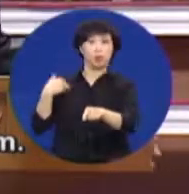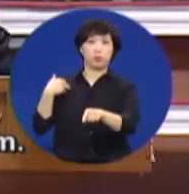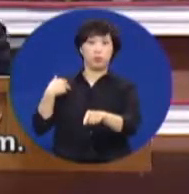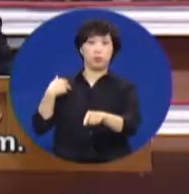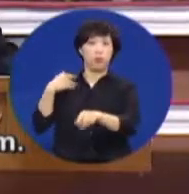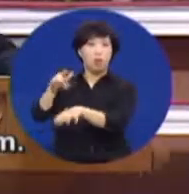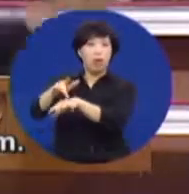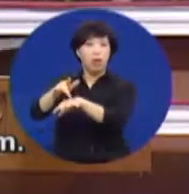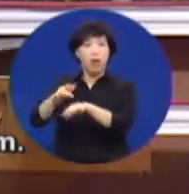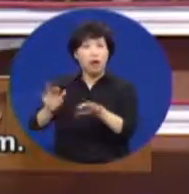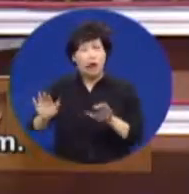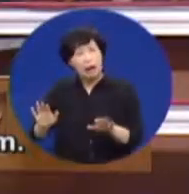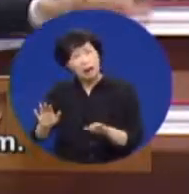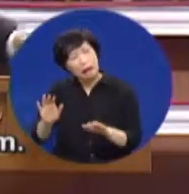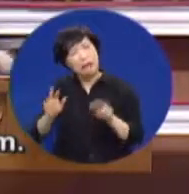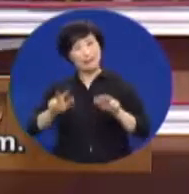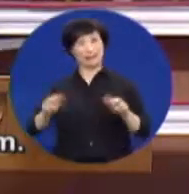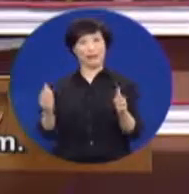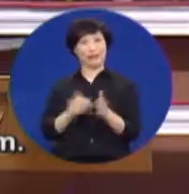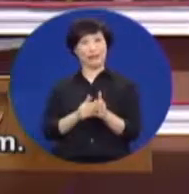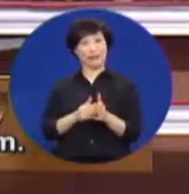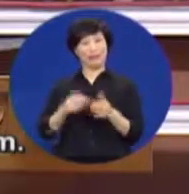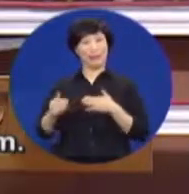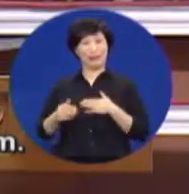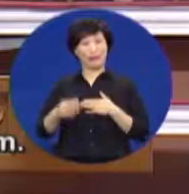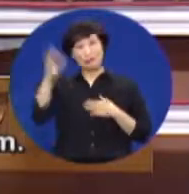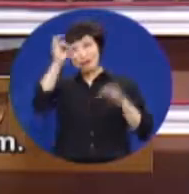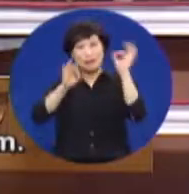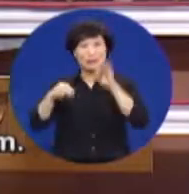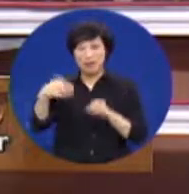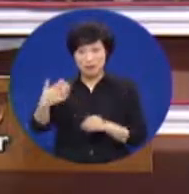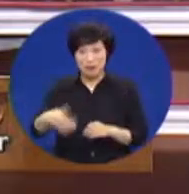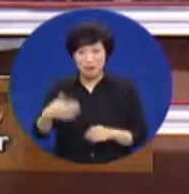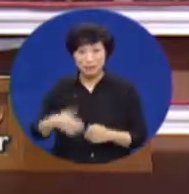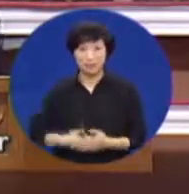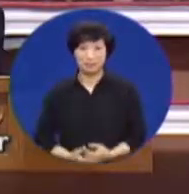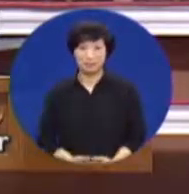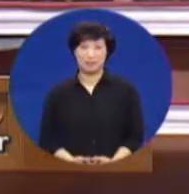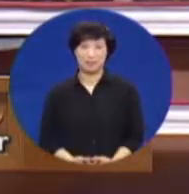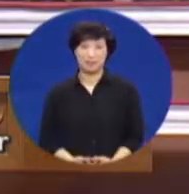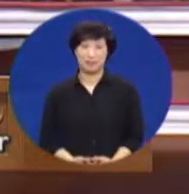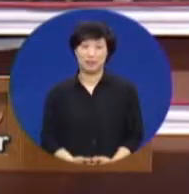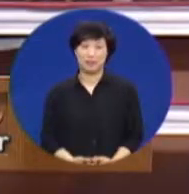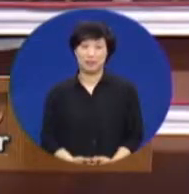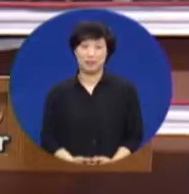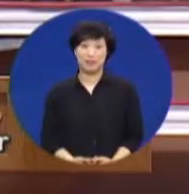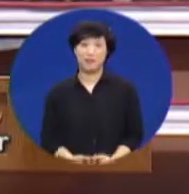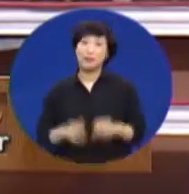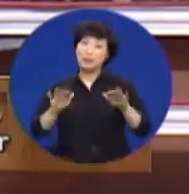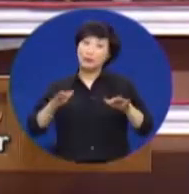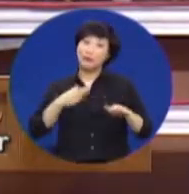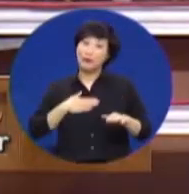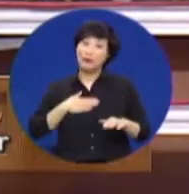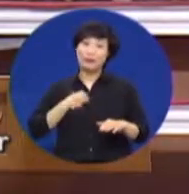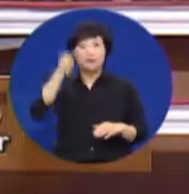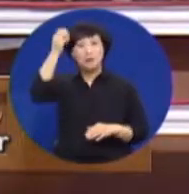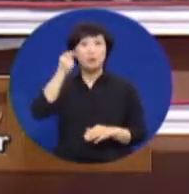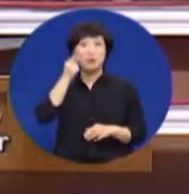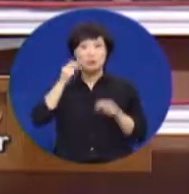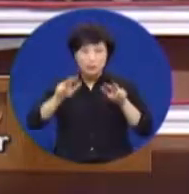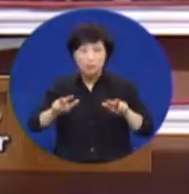모른대. 지금까지 못 찾았어요. 지금까지. 그게 잊을 수가 없어서